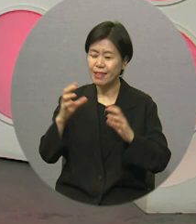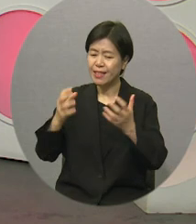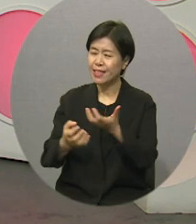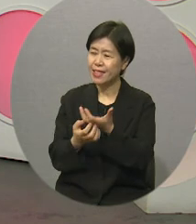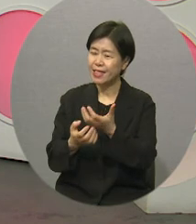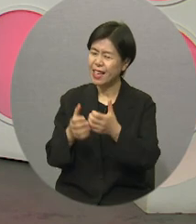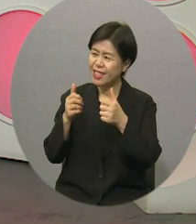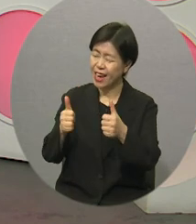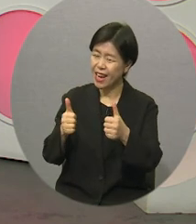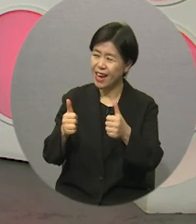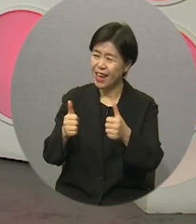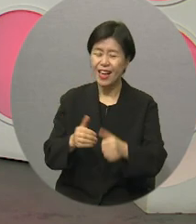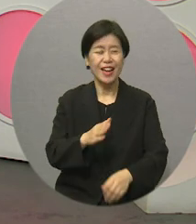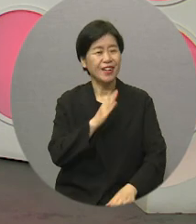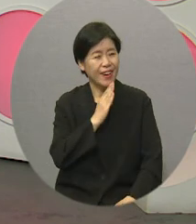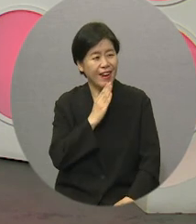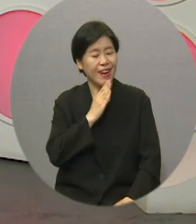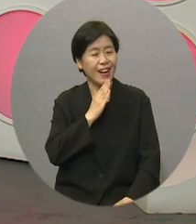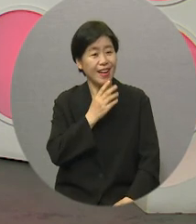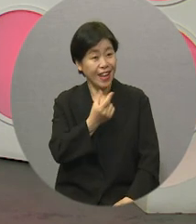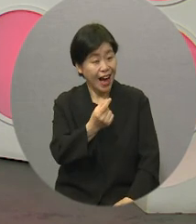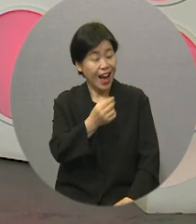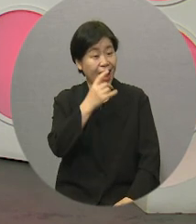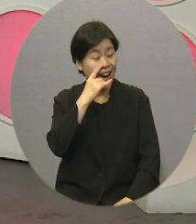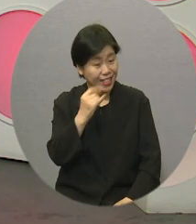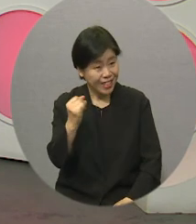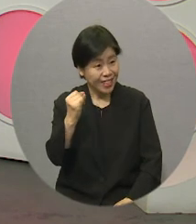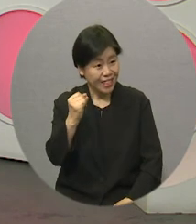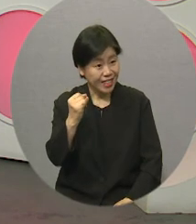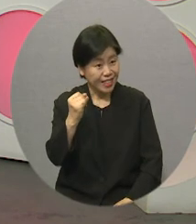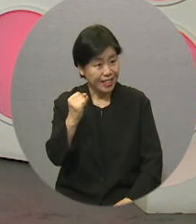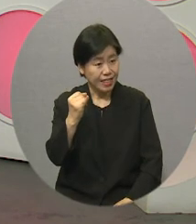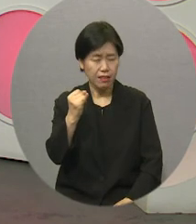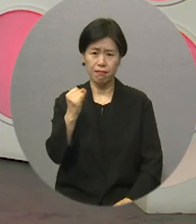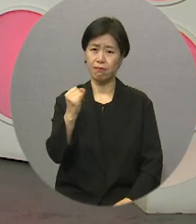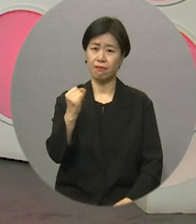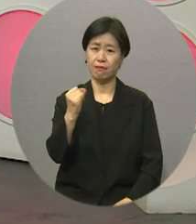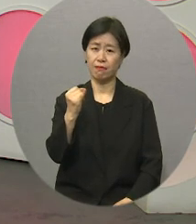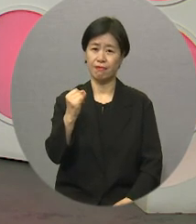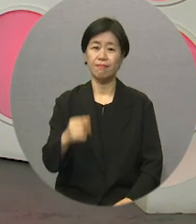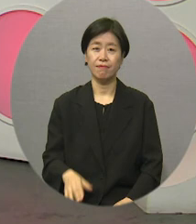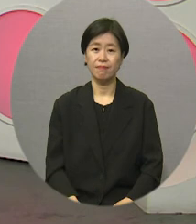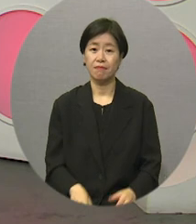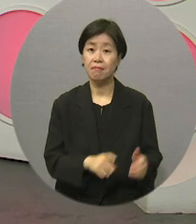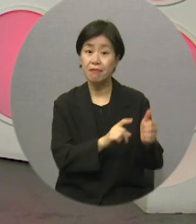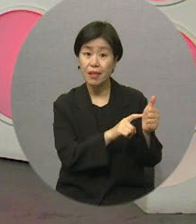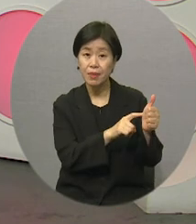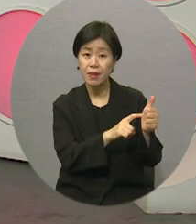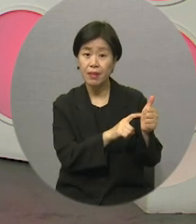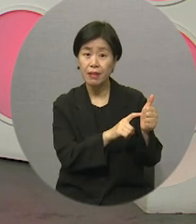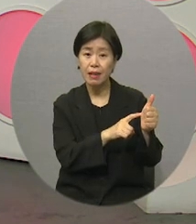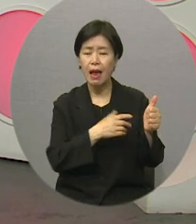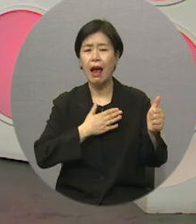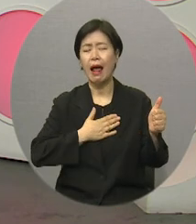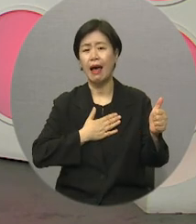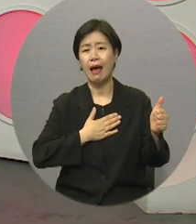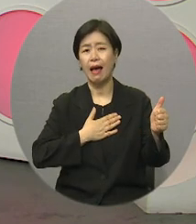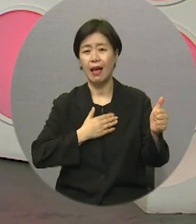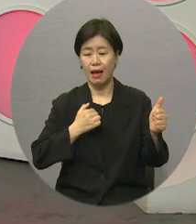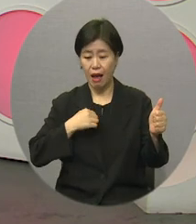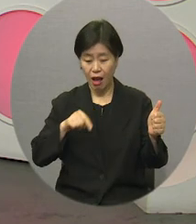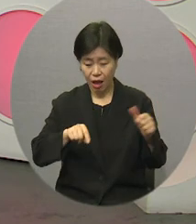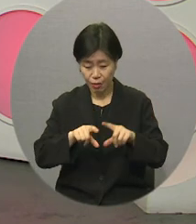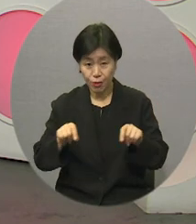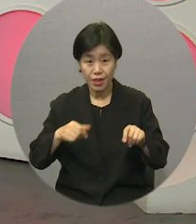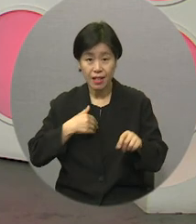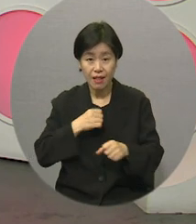최고야. 그치? 맛있지? 어? 장모님? 남편은 사실 처음부터 장모님 요리라는